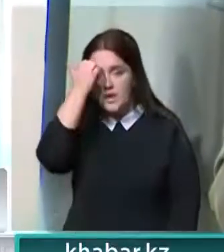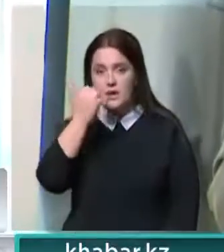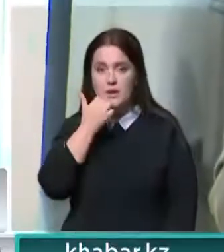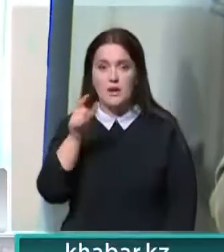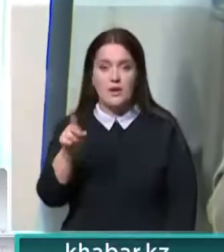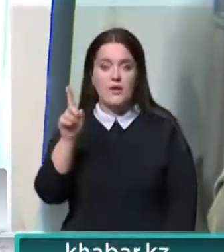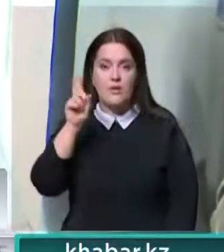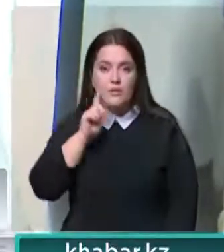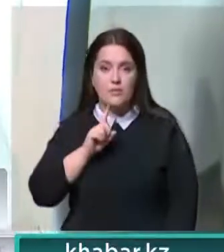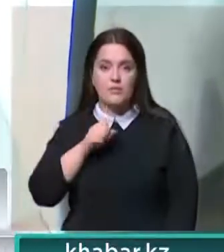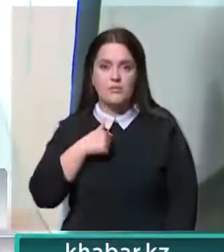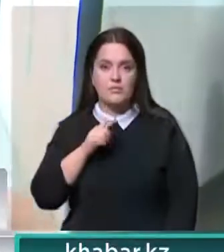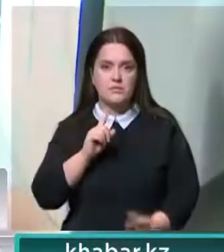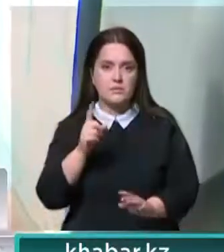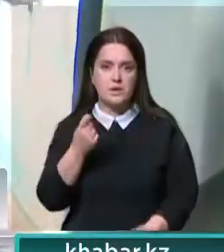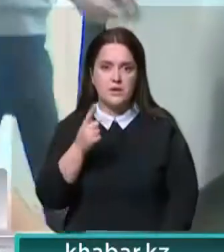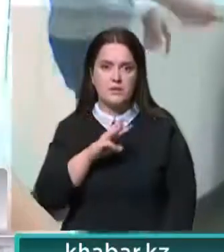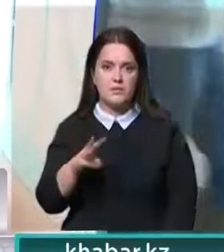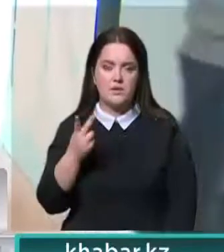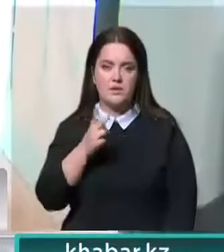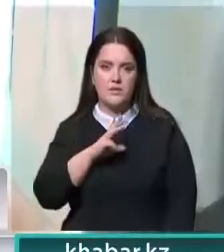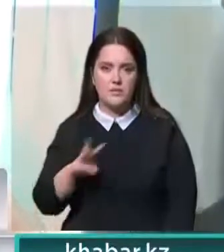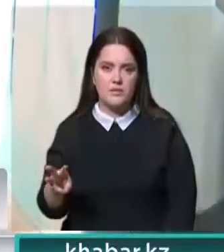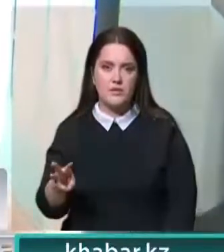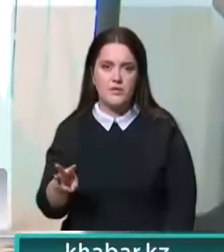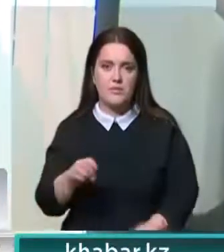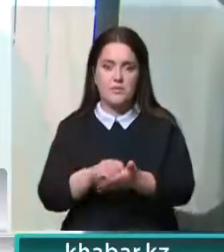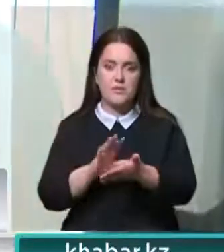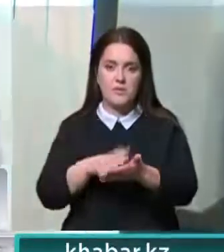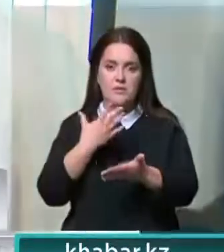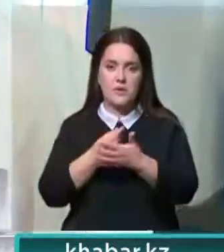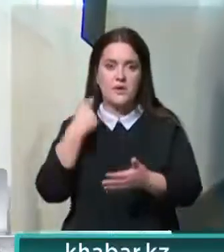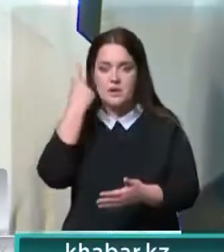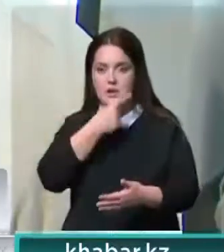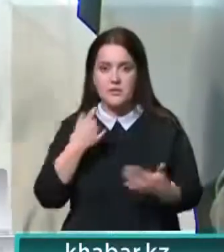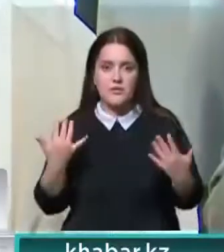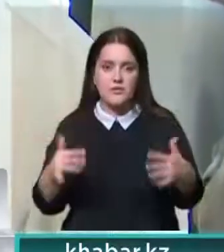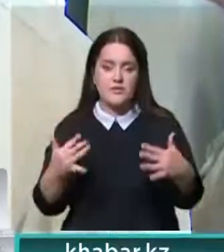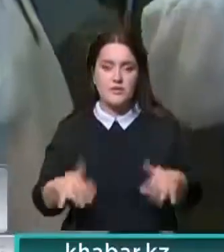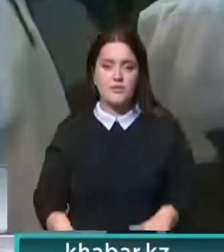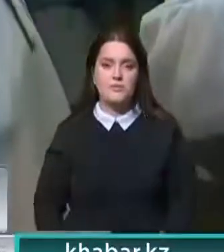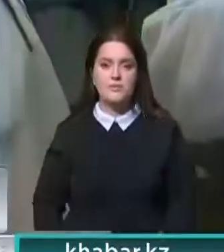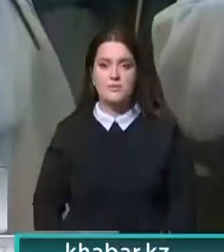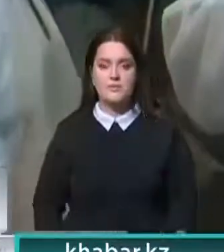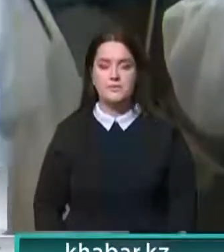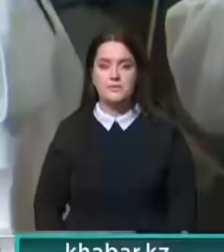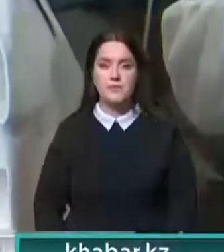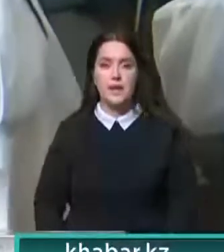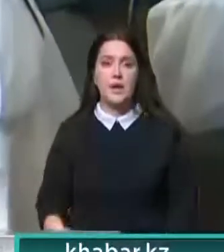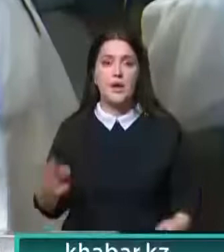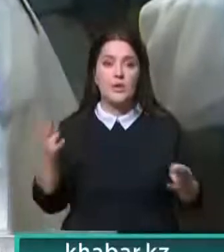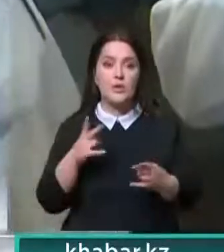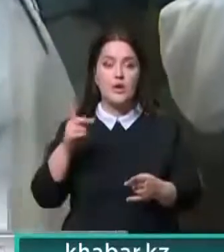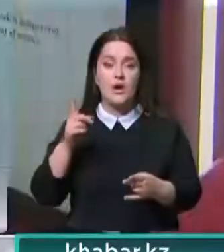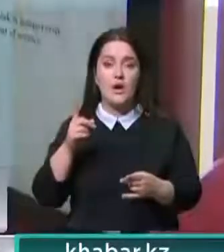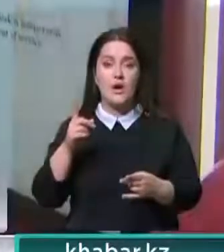киоску мы прошли буквально за минуту-две, ввели свои данные и все, распечатали билет. Пассажирам нужно время на